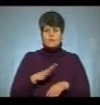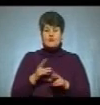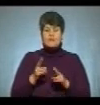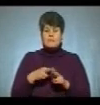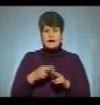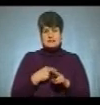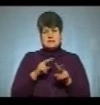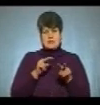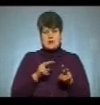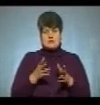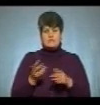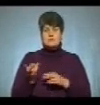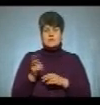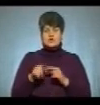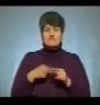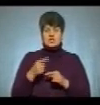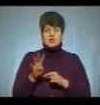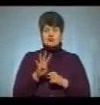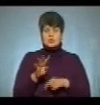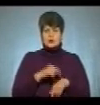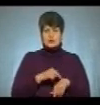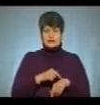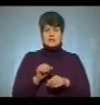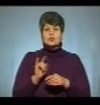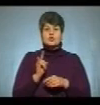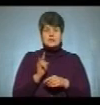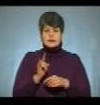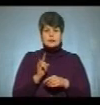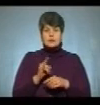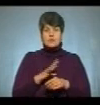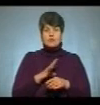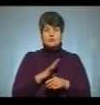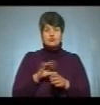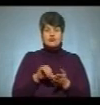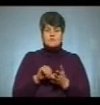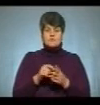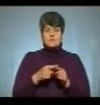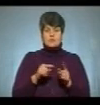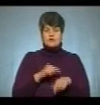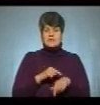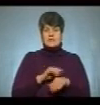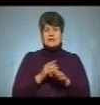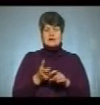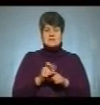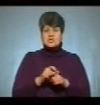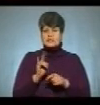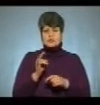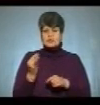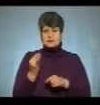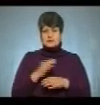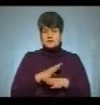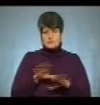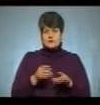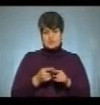нагляду. Він прийшов через 4 години до дитини і потім побув півгодини і більше дитиною не цікавився. Подальше діється, це